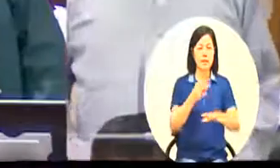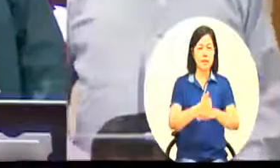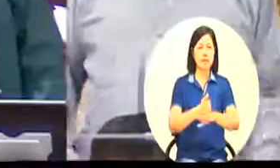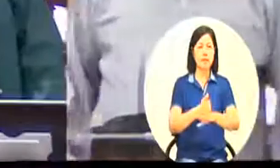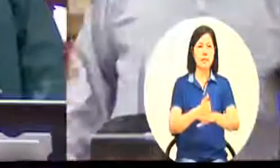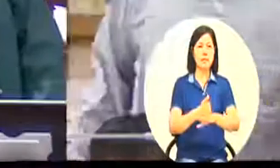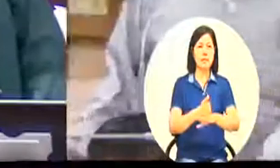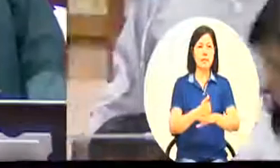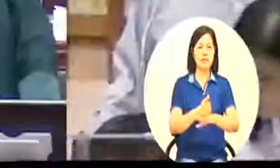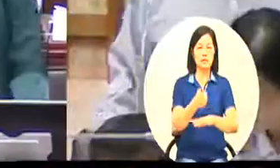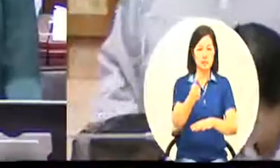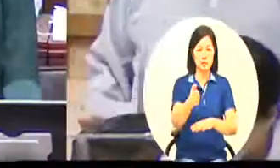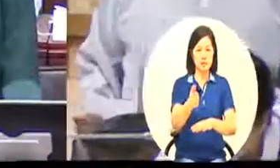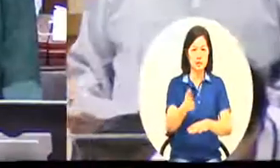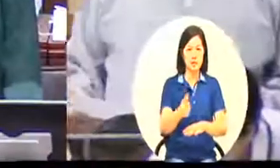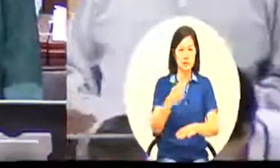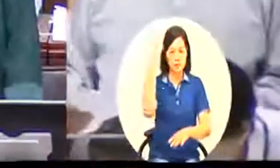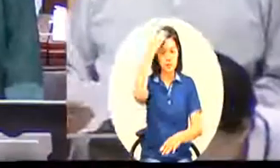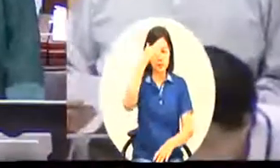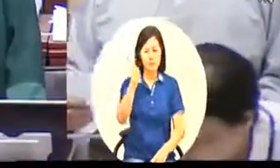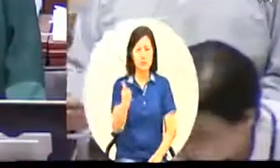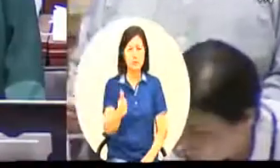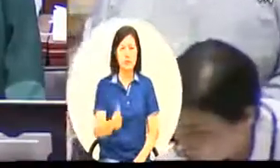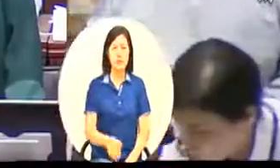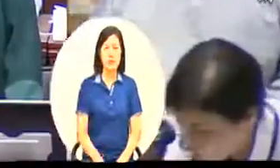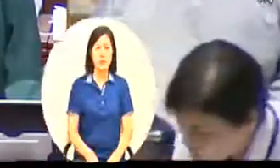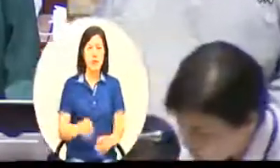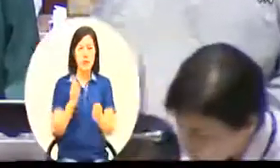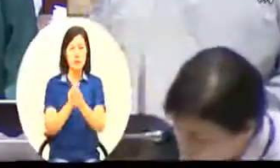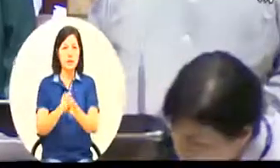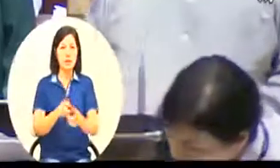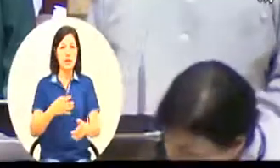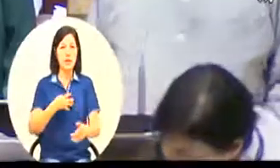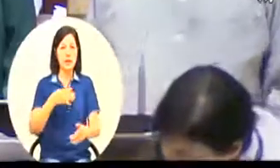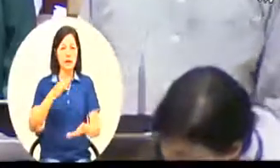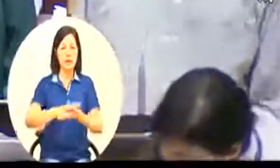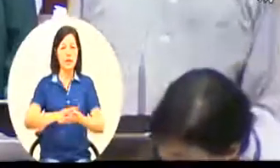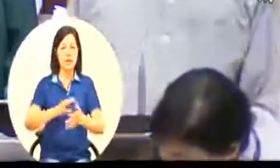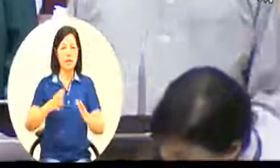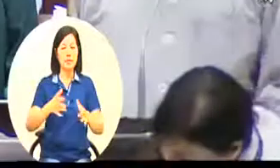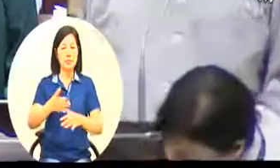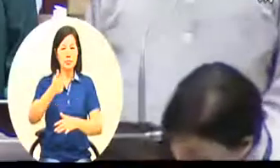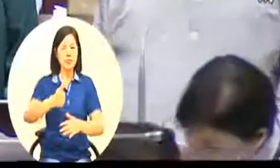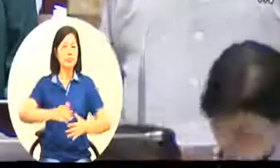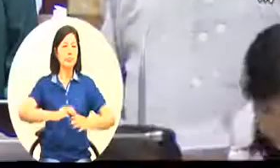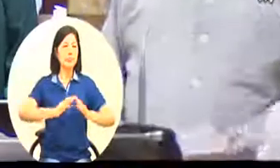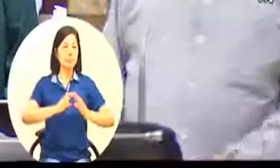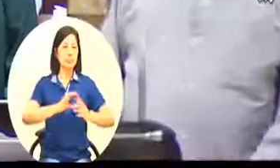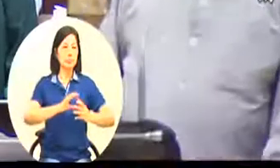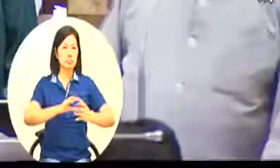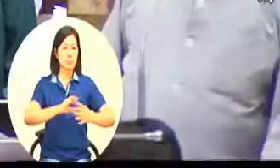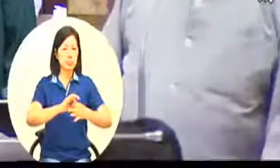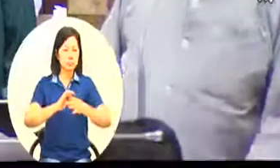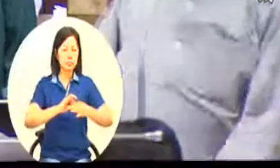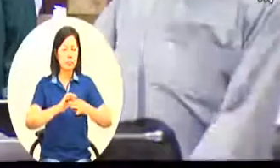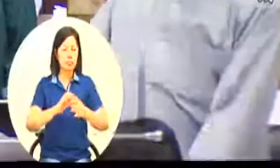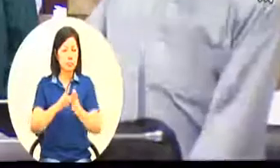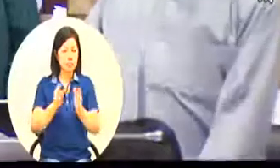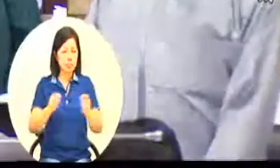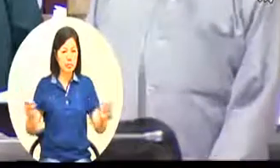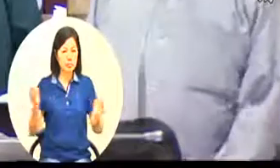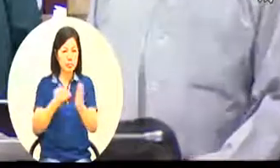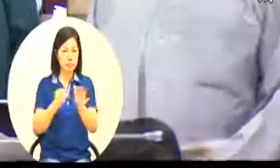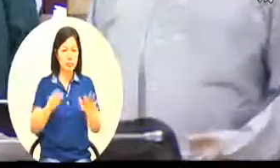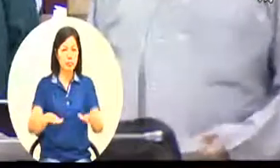长，多谢陈议员。我想对阿扁总统的关心，哦，久长以来，